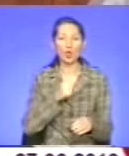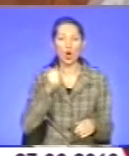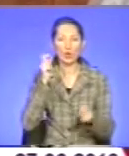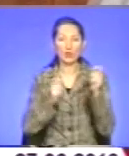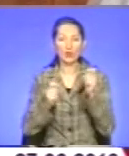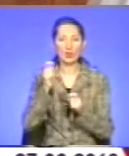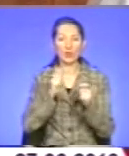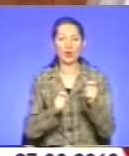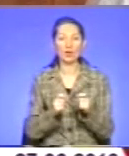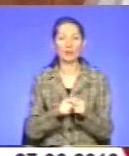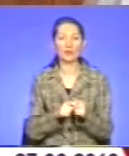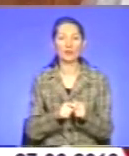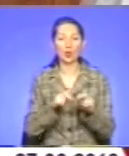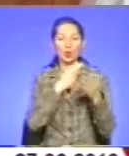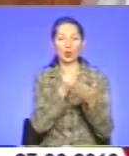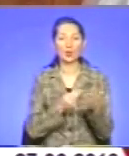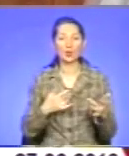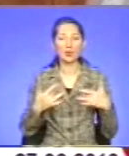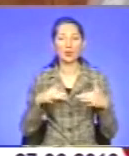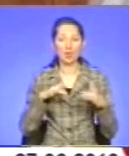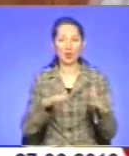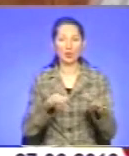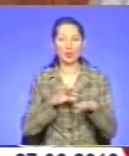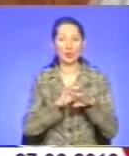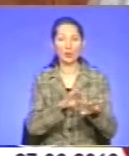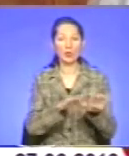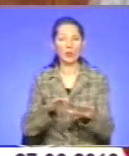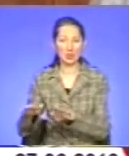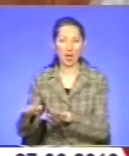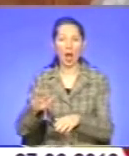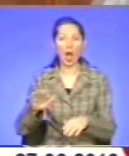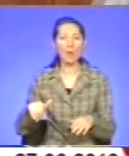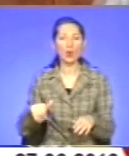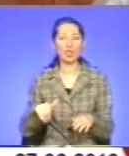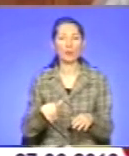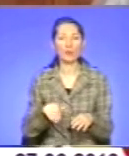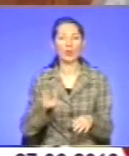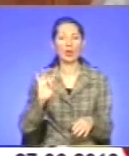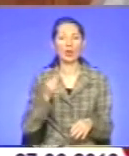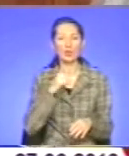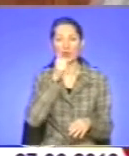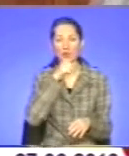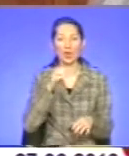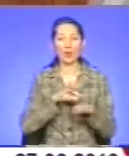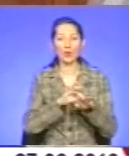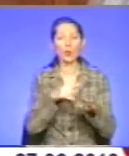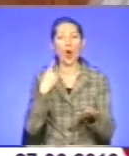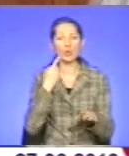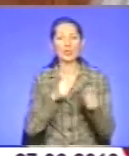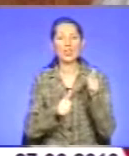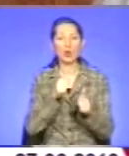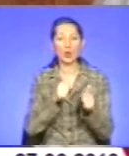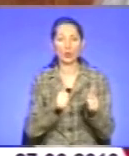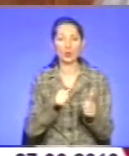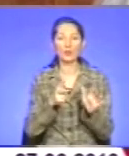фестиваль конкурсу з художньої діяльності. Приходить він безпосередньо на місцях, а потім раз в рік ми проводимо обласний конкурс. І